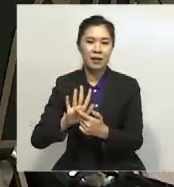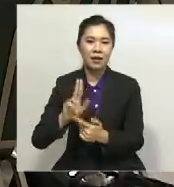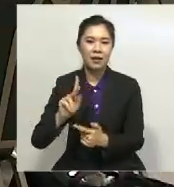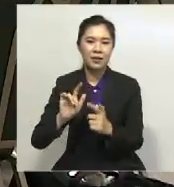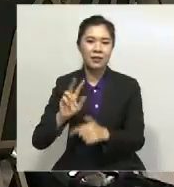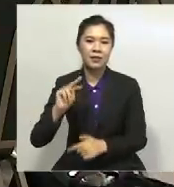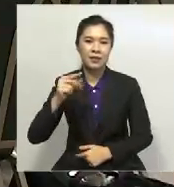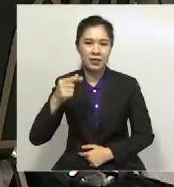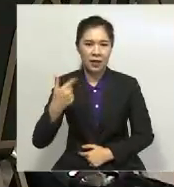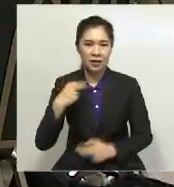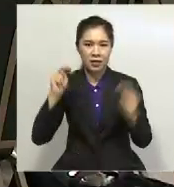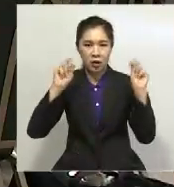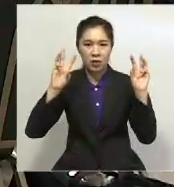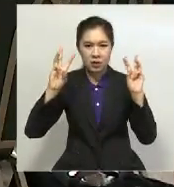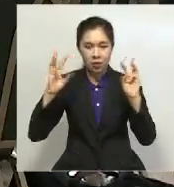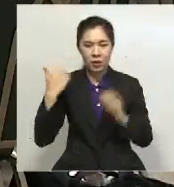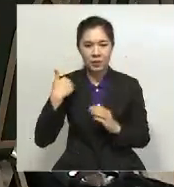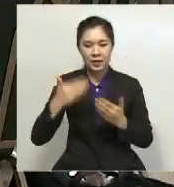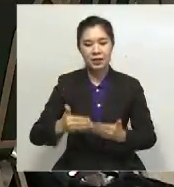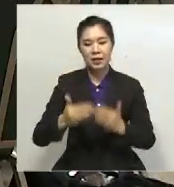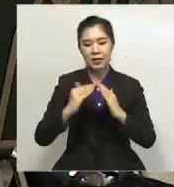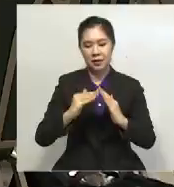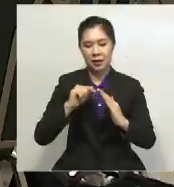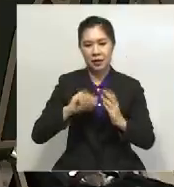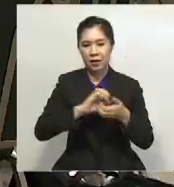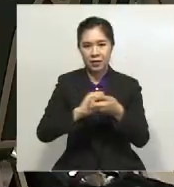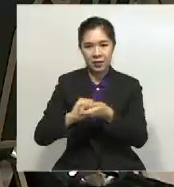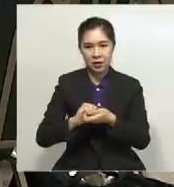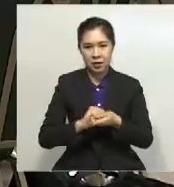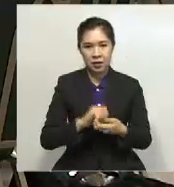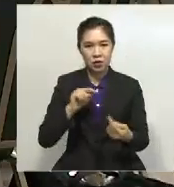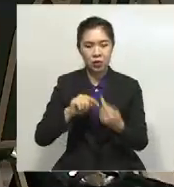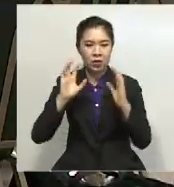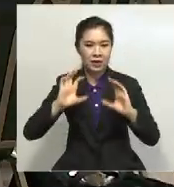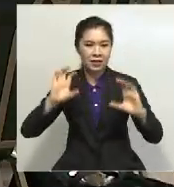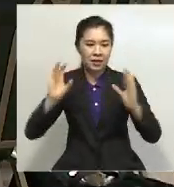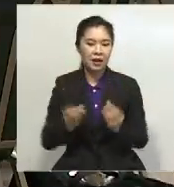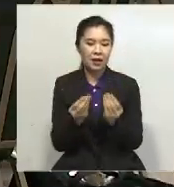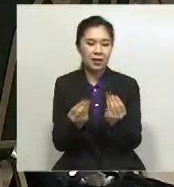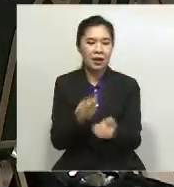ครสวรรค์แห่งนี้นะคะที่จัดตั้งขึ้นเป็นความร่วมมือกับส่วนราชการเพื่อประโยชน์ของเกษตร